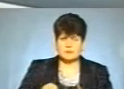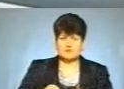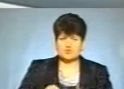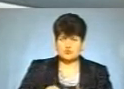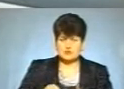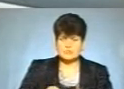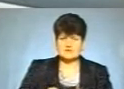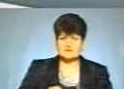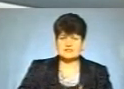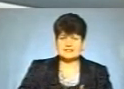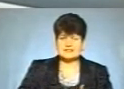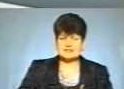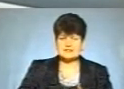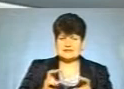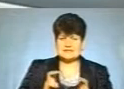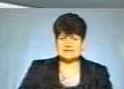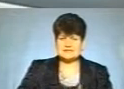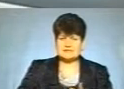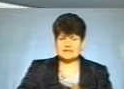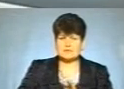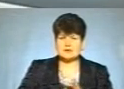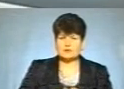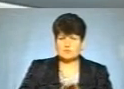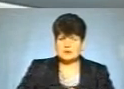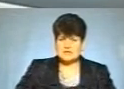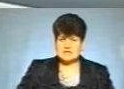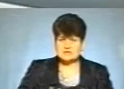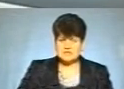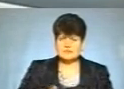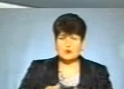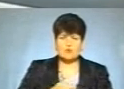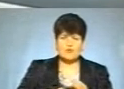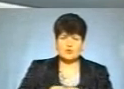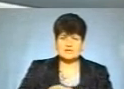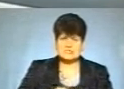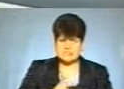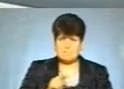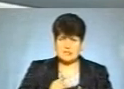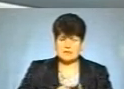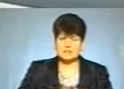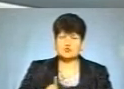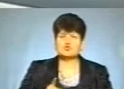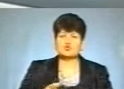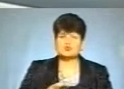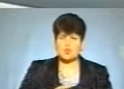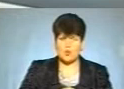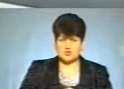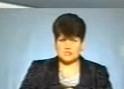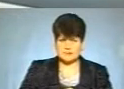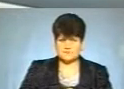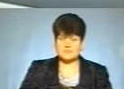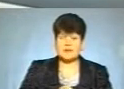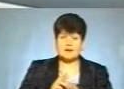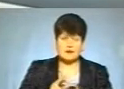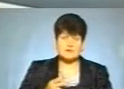у секретаріаті, засіданні секретаріату Кабінету міністрів, де якраз, власне, обговорилися ці питання щодо скорочення. І, як